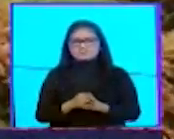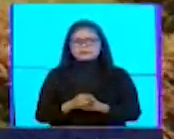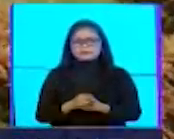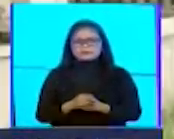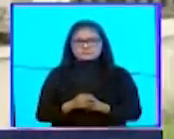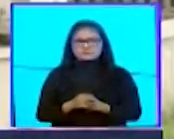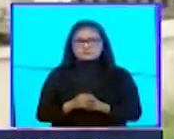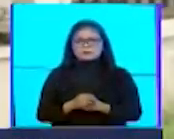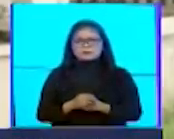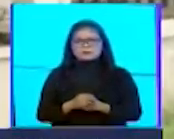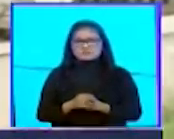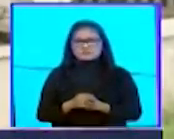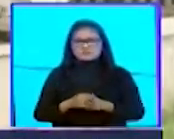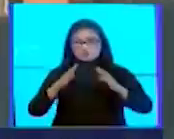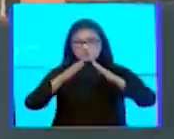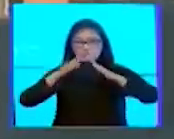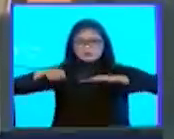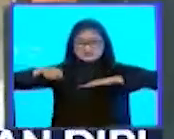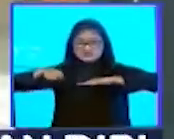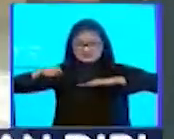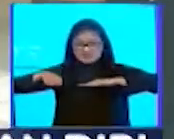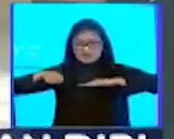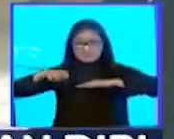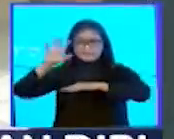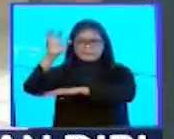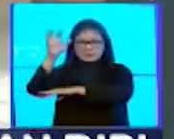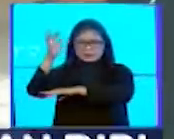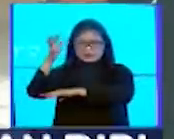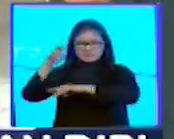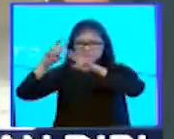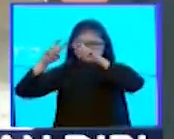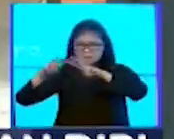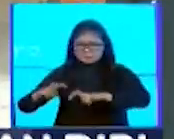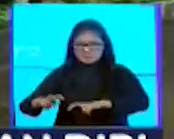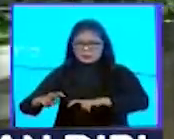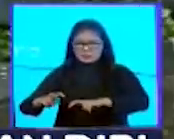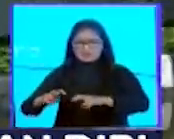Kejati Banten juga memeriksa Kepala Dinas Kesehatan Provinsi Banten, Ati Pramuji.